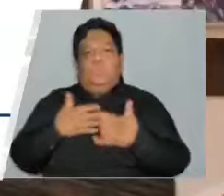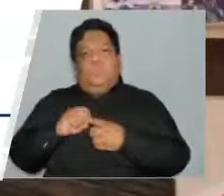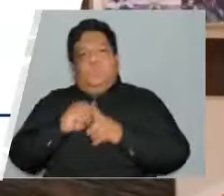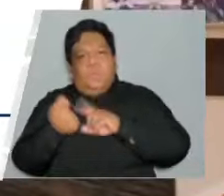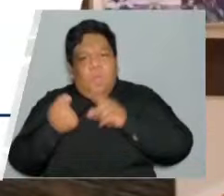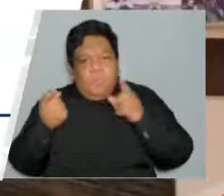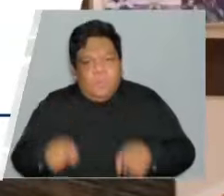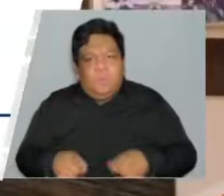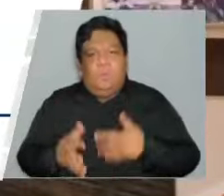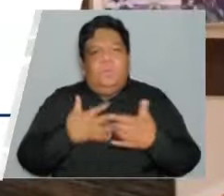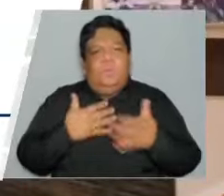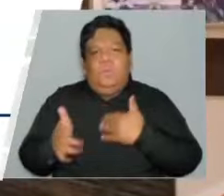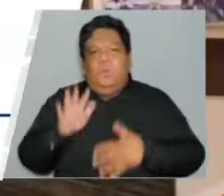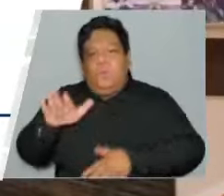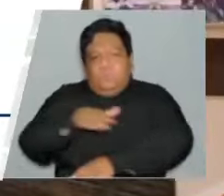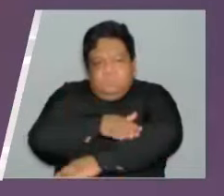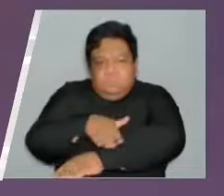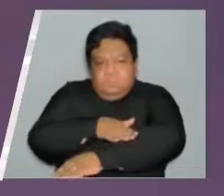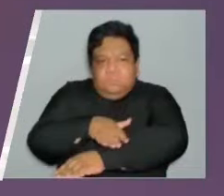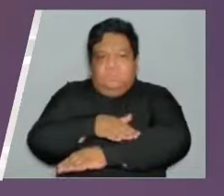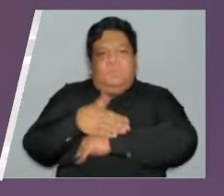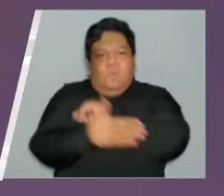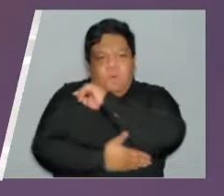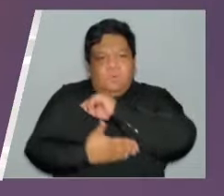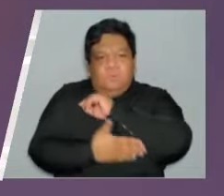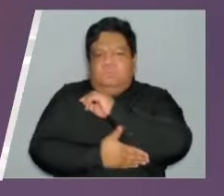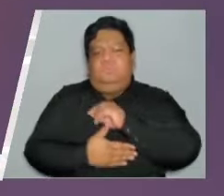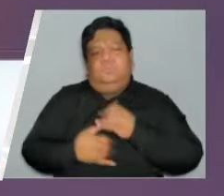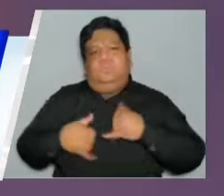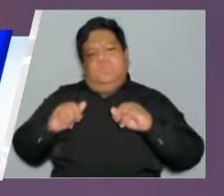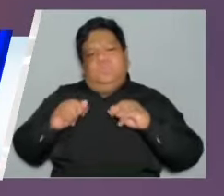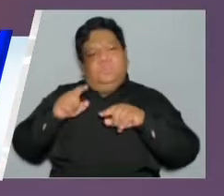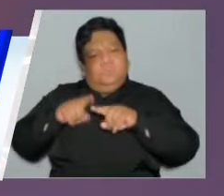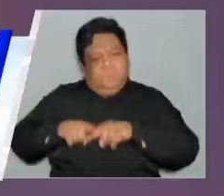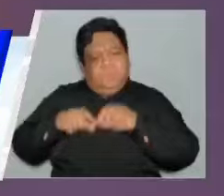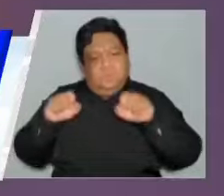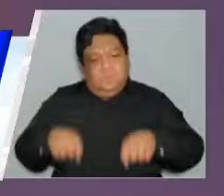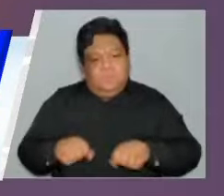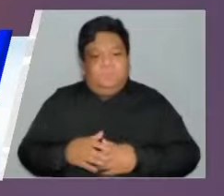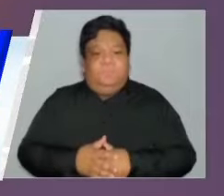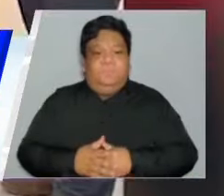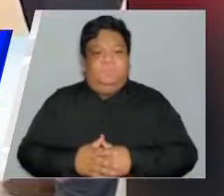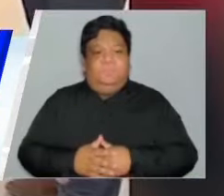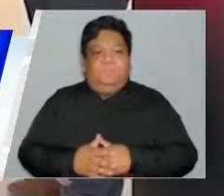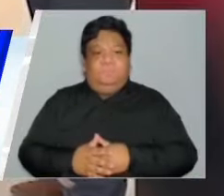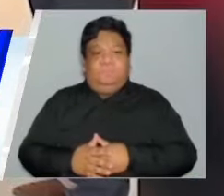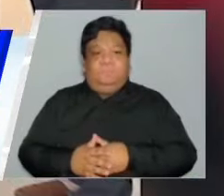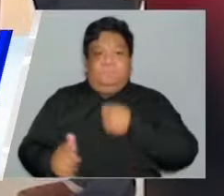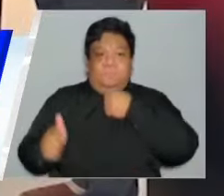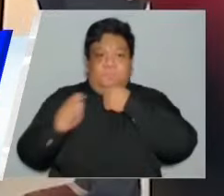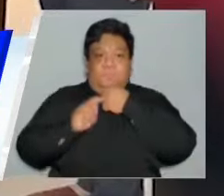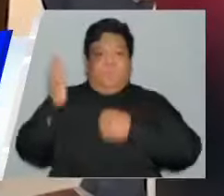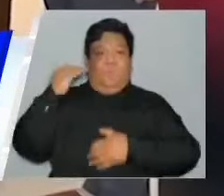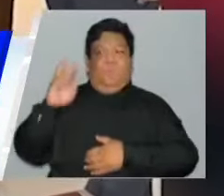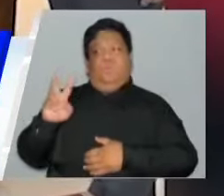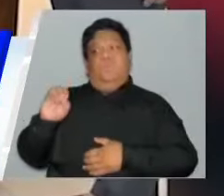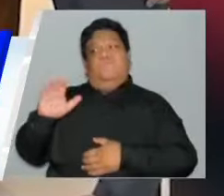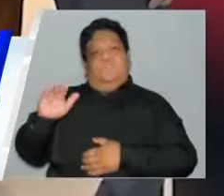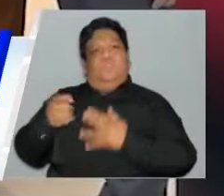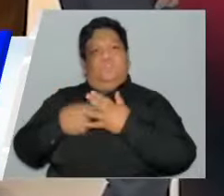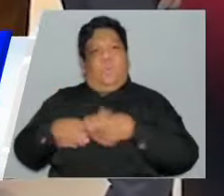yan, kitaya maasahan. 2015, nakipagsapalaran sa South Korea si Monico at ngayon pastor